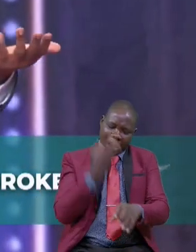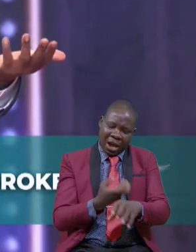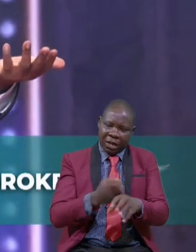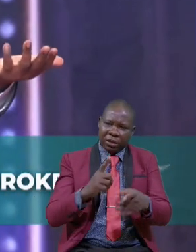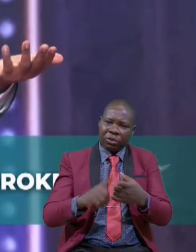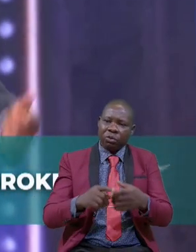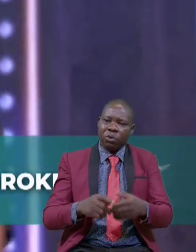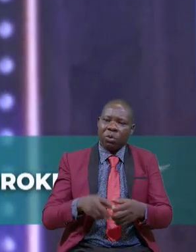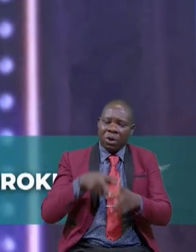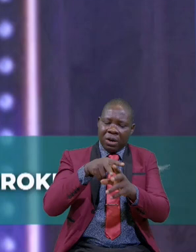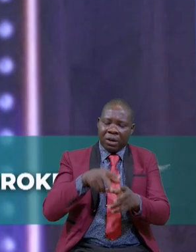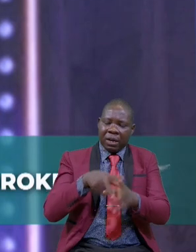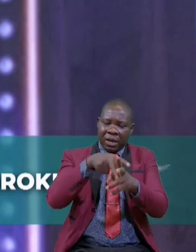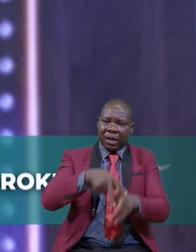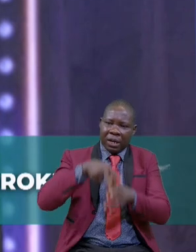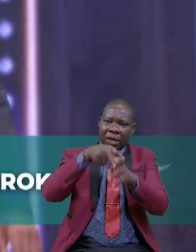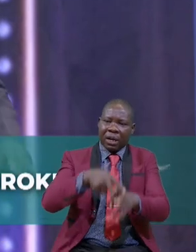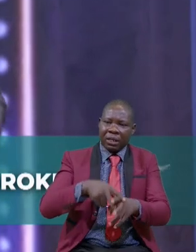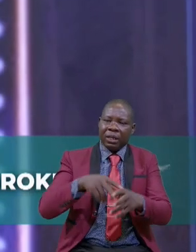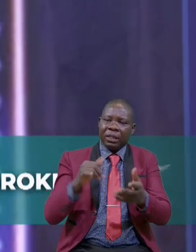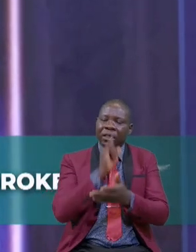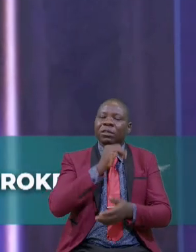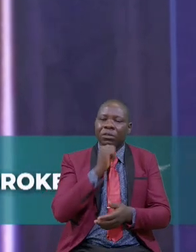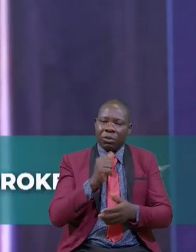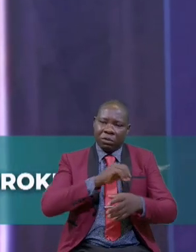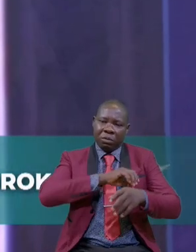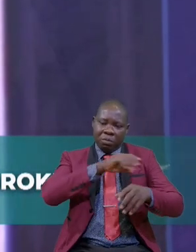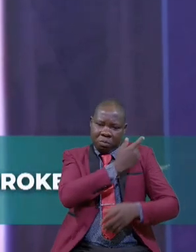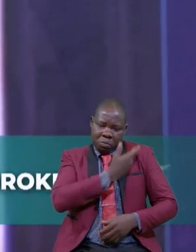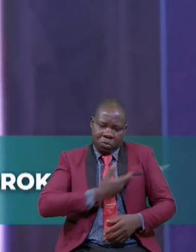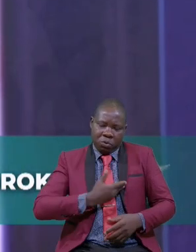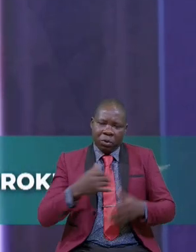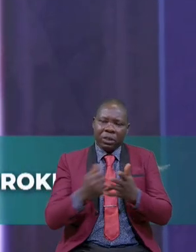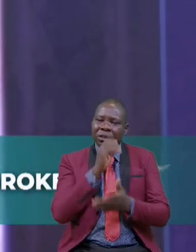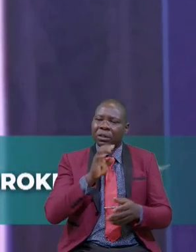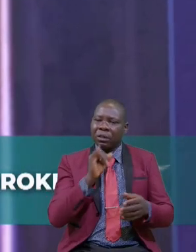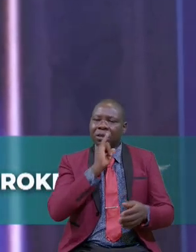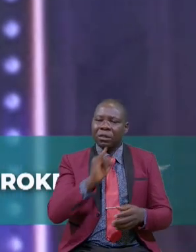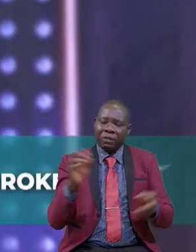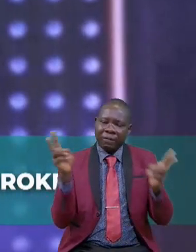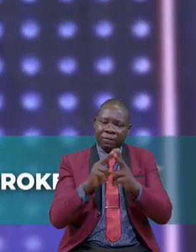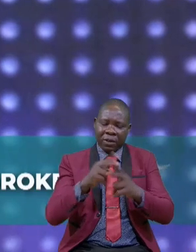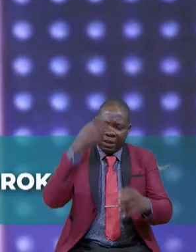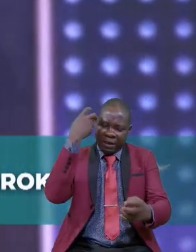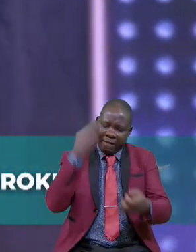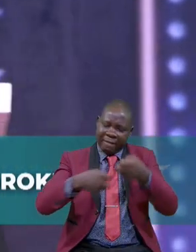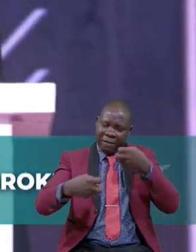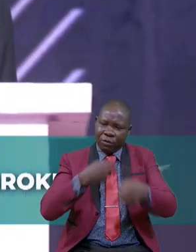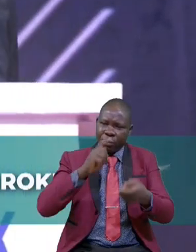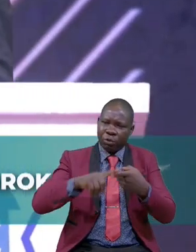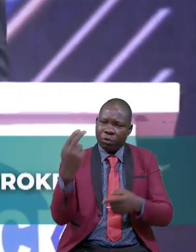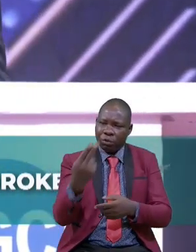very grimper un cheval qui n'est pas brisé. Man, c'est très difficile de dormir une femme qui n'est pas brisée. brisé the original nature, la